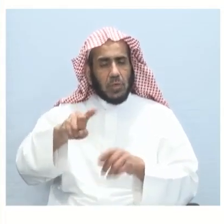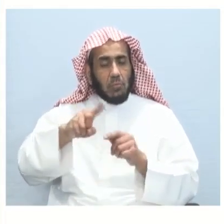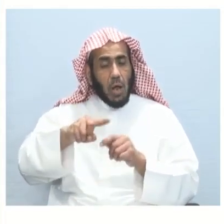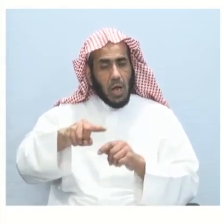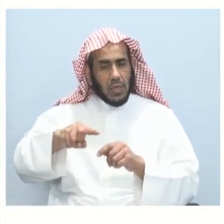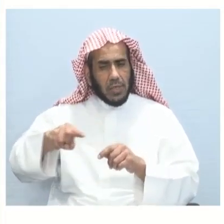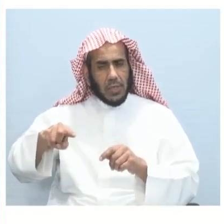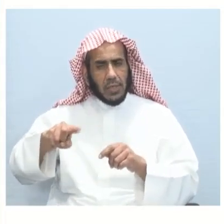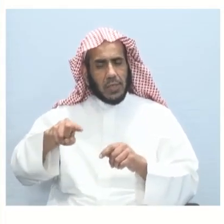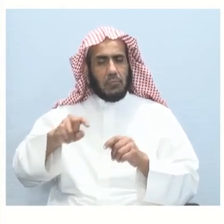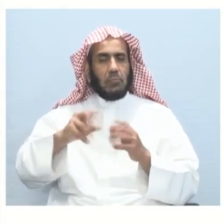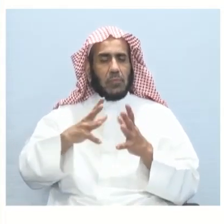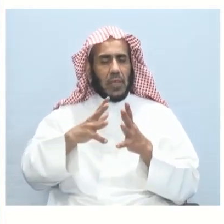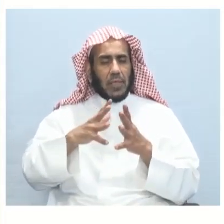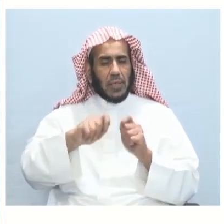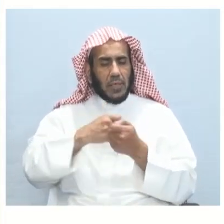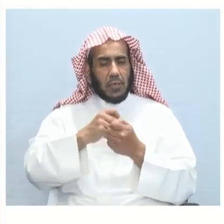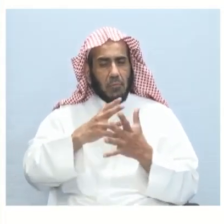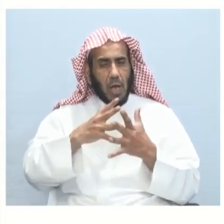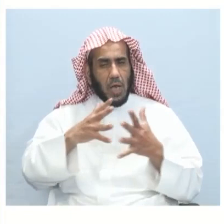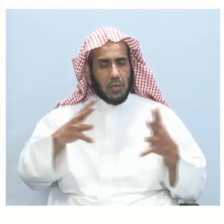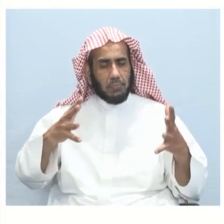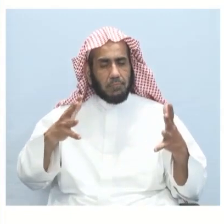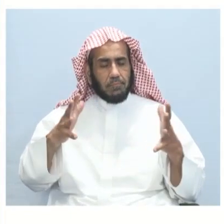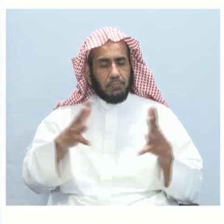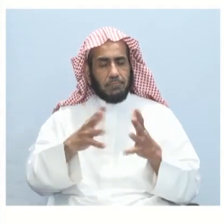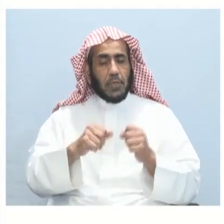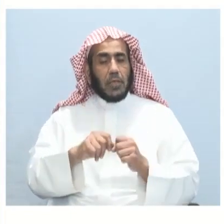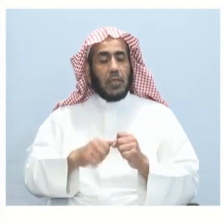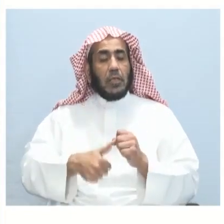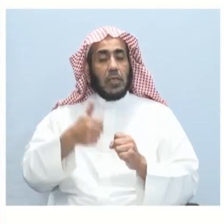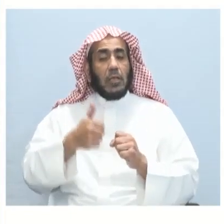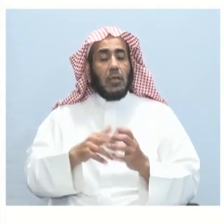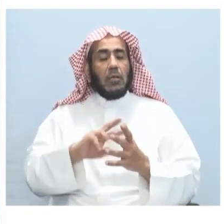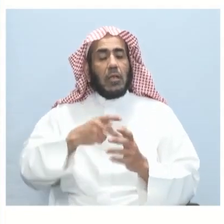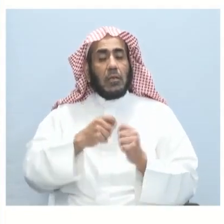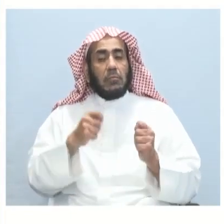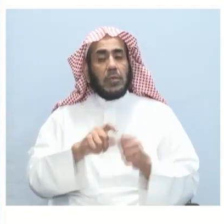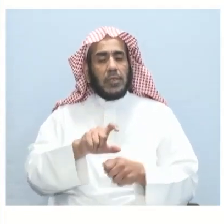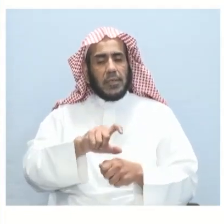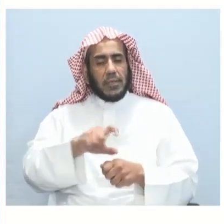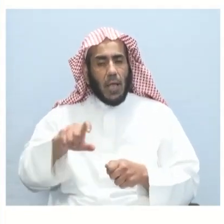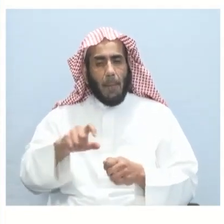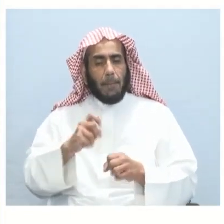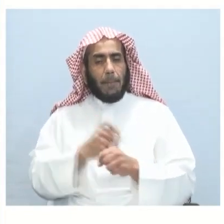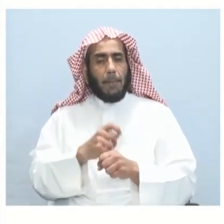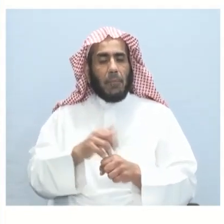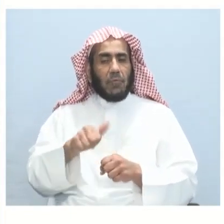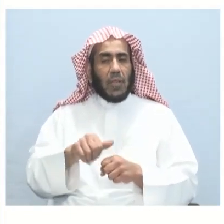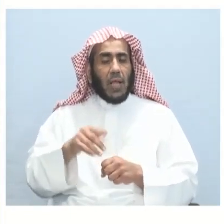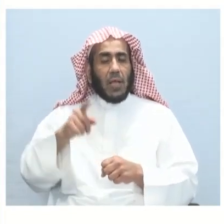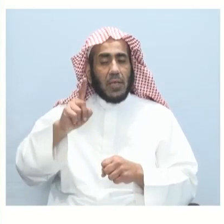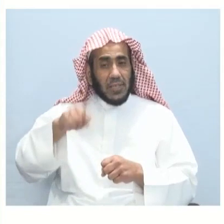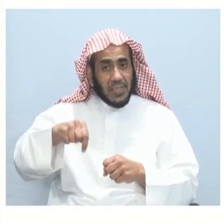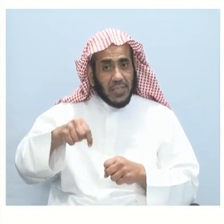لتغيير حجم المخطط ايضا نستطيع اثناء تغيير حجم مخطط اثناء السحب استخدام مفتاح شفت من